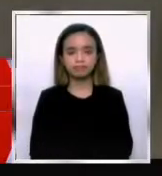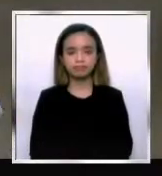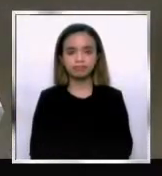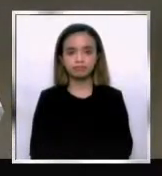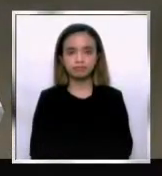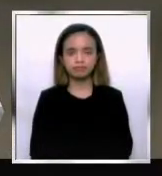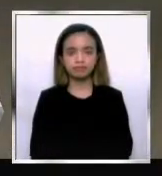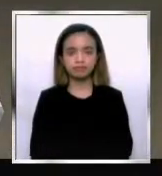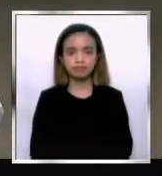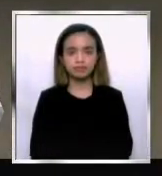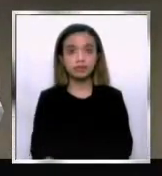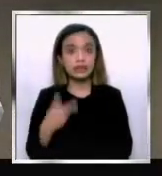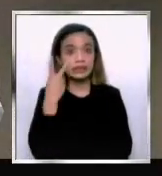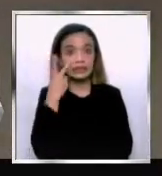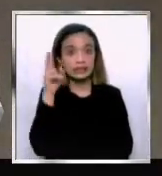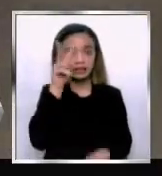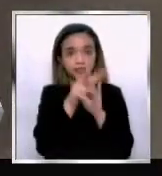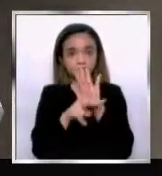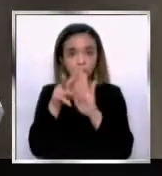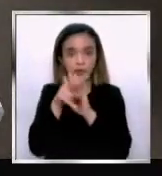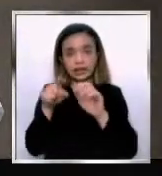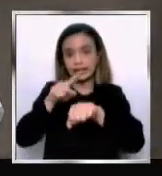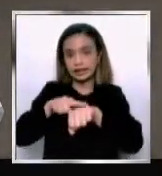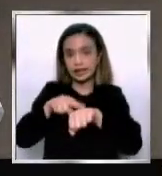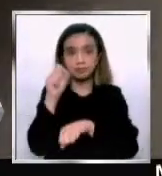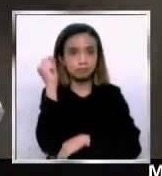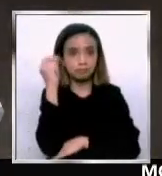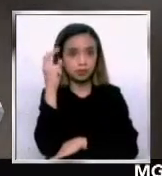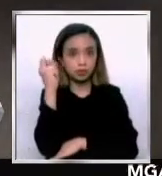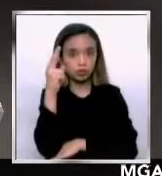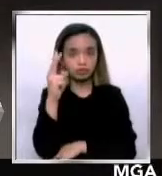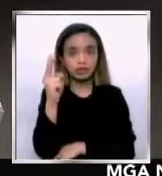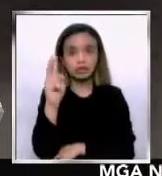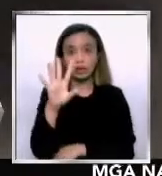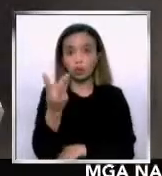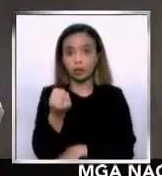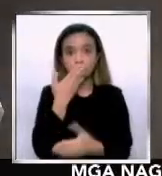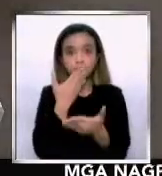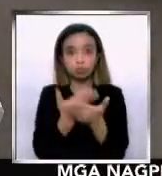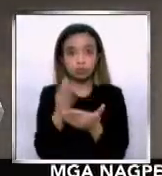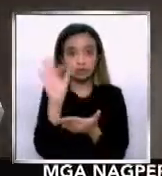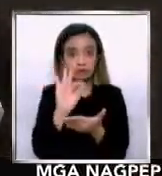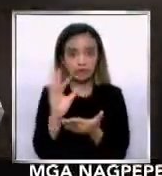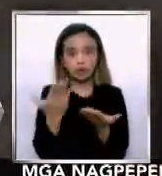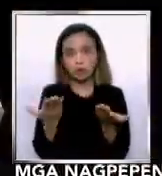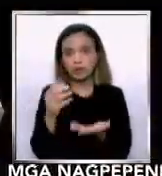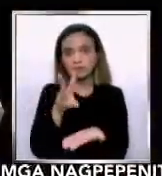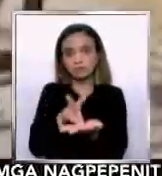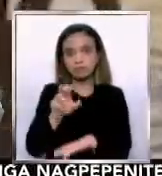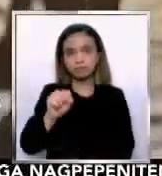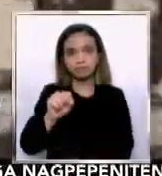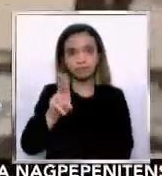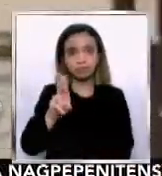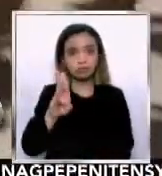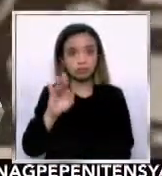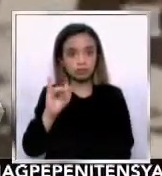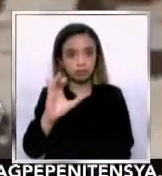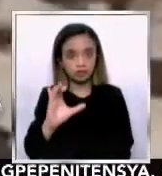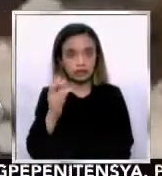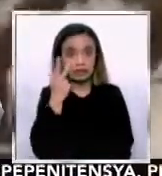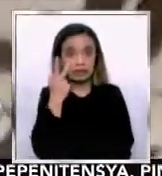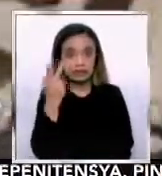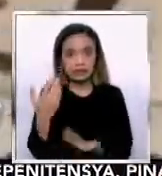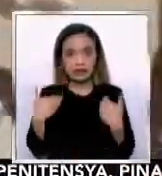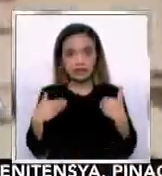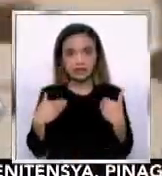Kuha ang videong ito tanghali ng Biyernes Santo sa Barangay Kalapandayan, Subic, Zambales. Makikita ang isang lalaking natatakpan ng puting tela ang